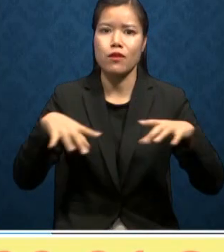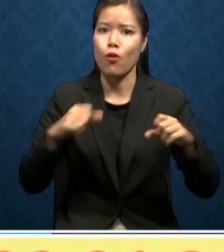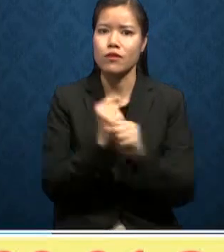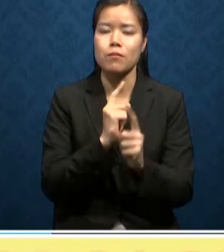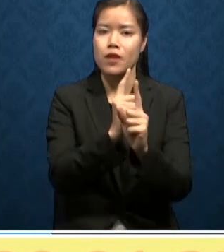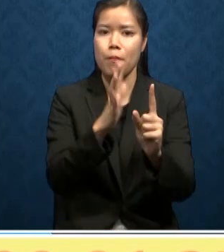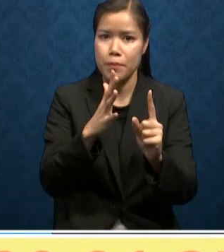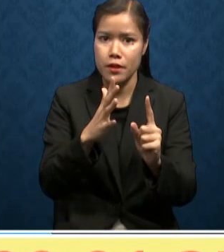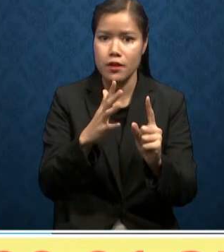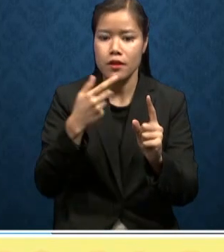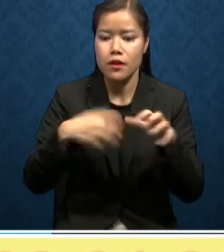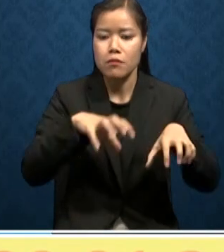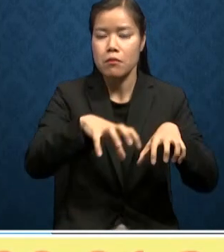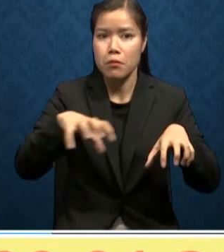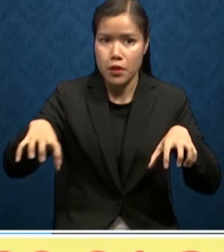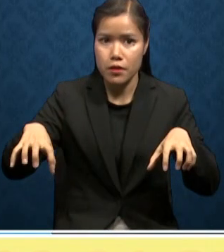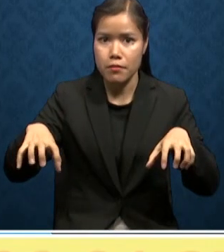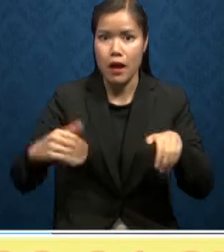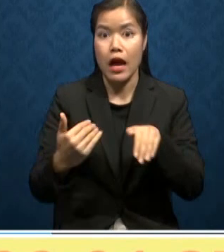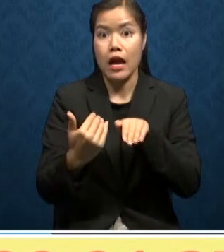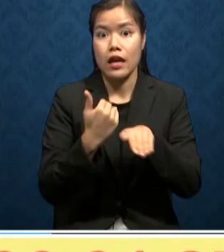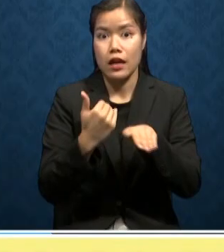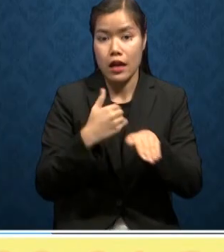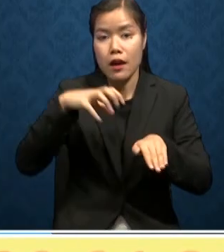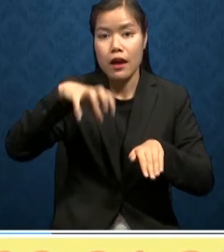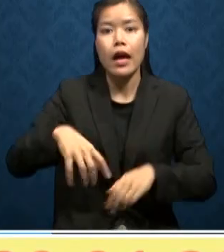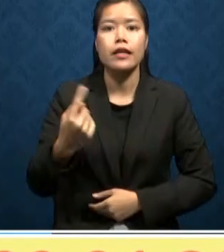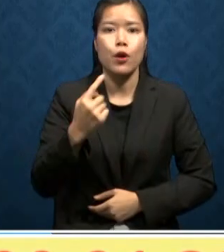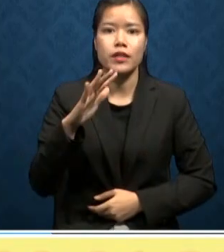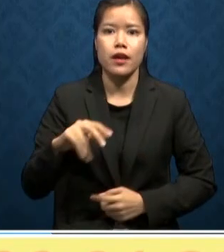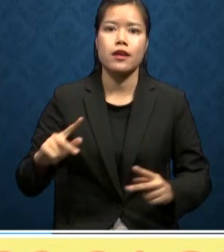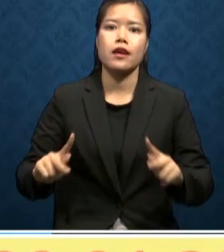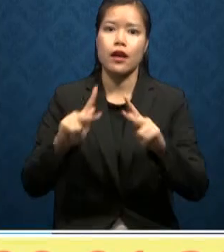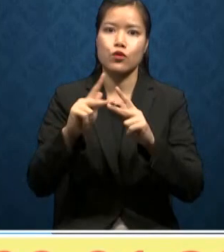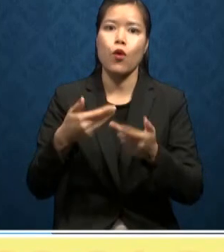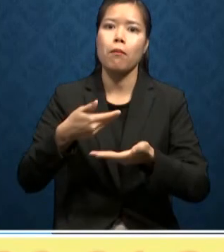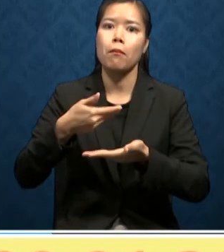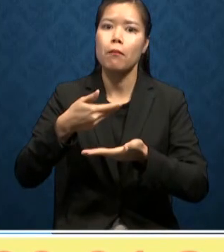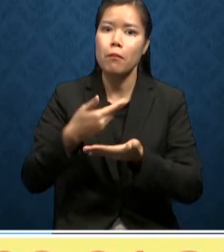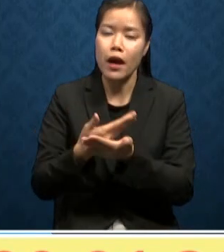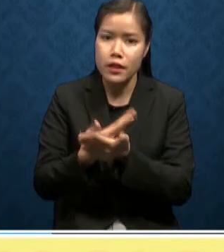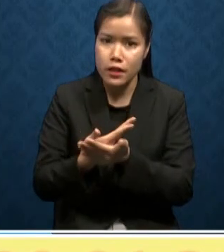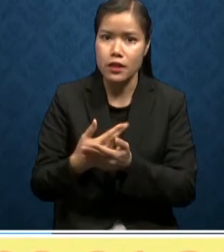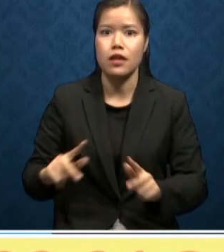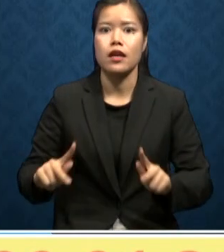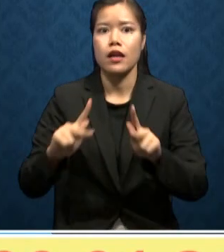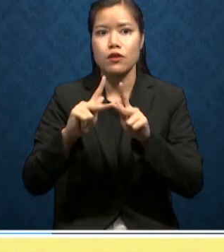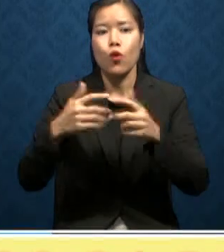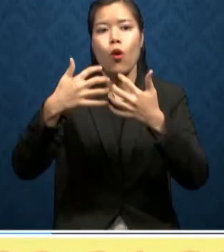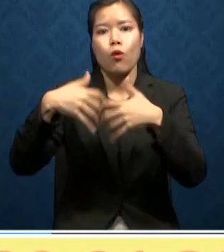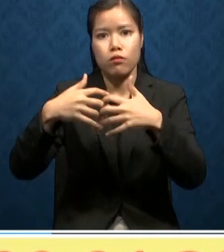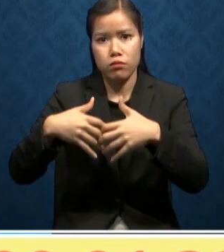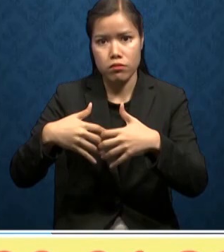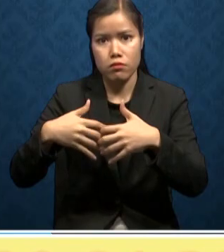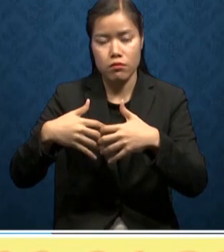ีการทรบซ้และหน่วยกัเกยวข้องไม่ใช่เฉาะกสวคบนาคมอยางเดียวทั้งกระสวงพานิตยกระสวงภาากรรมครักสวพลังงาน แล